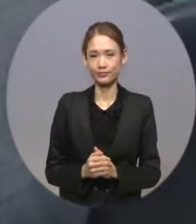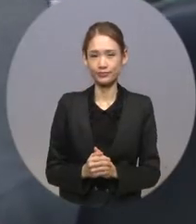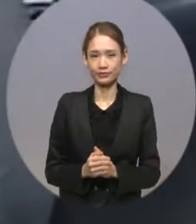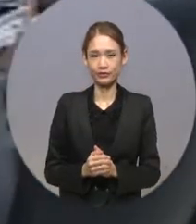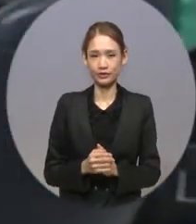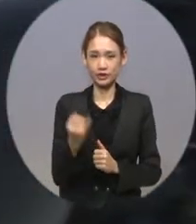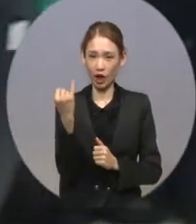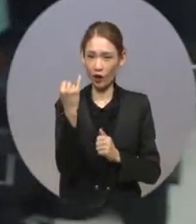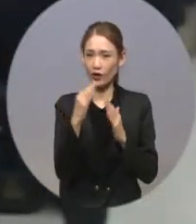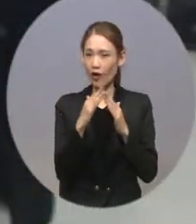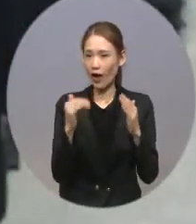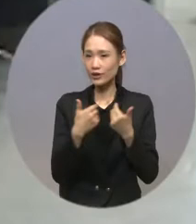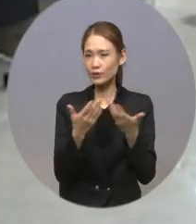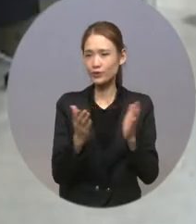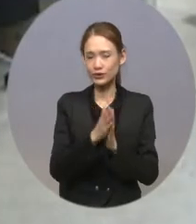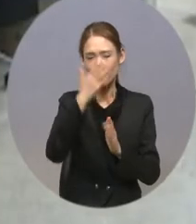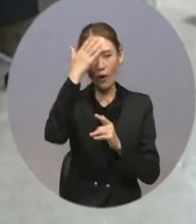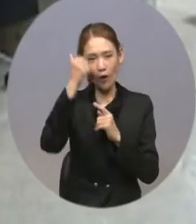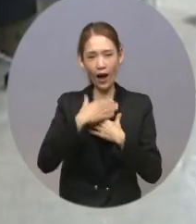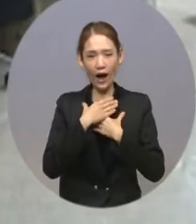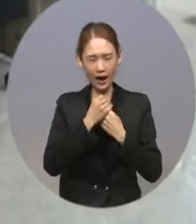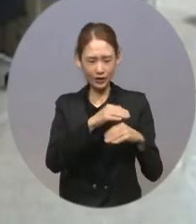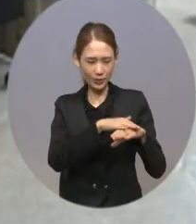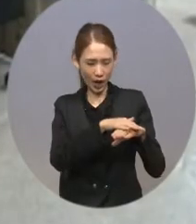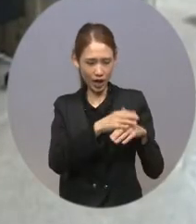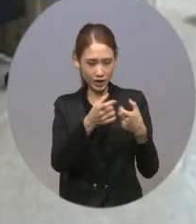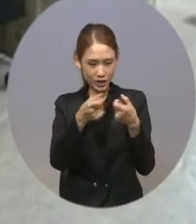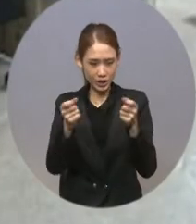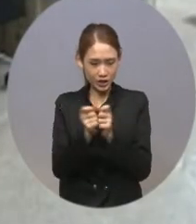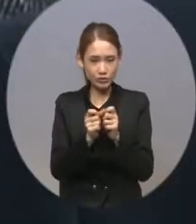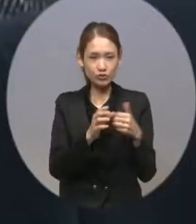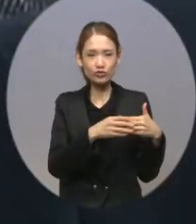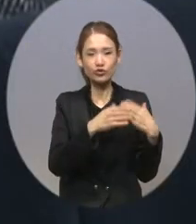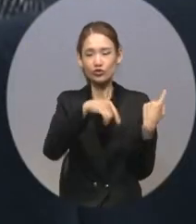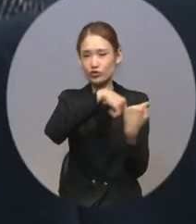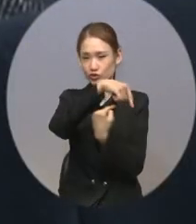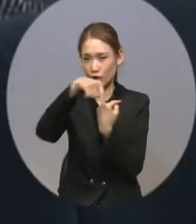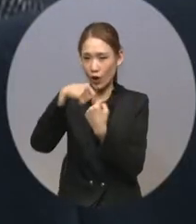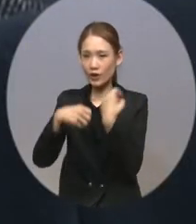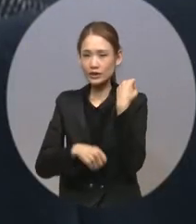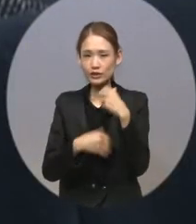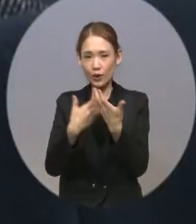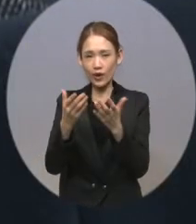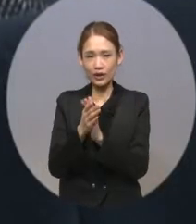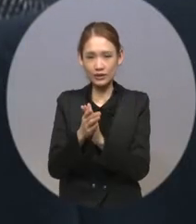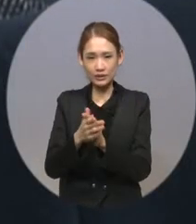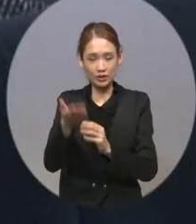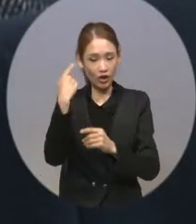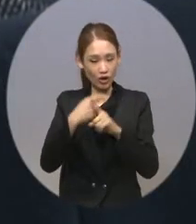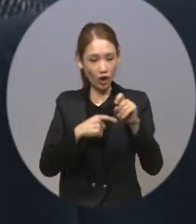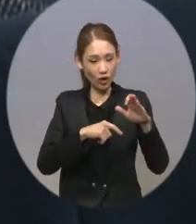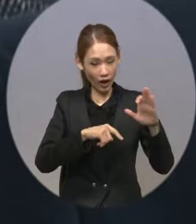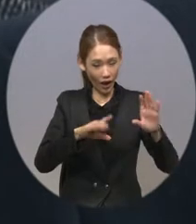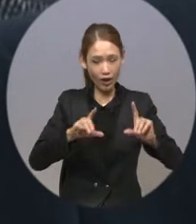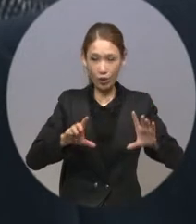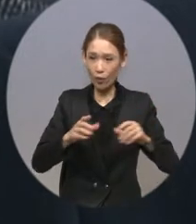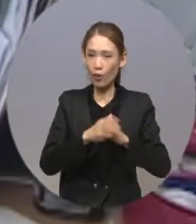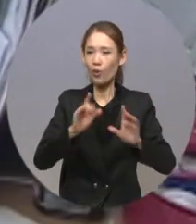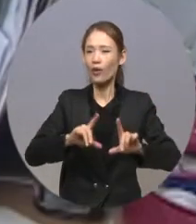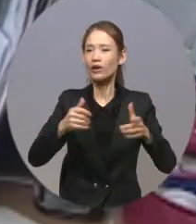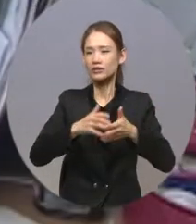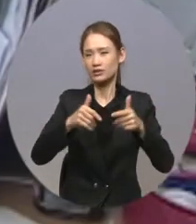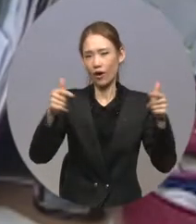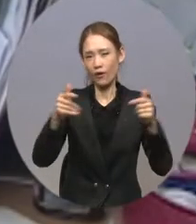여성가족부는 청소년 안전망 팀을 운영하는 기초 지자체가 지난해 14 곳에서 오래 20 곳으로 늘어났다고